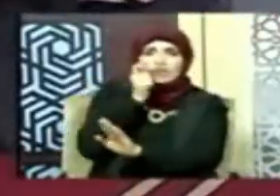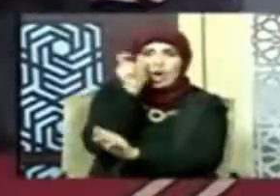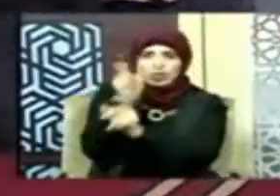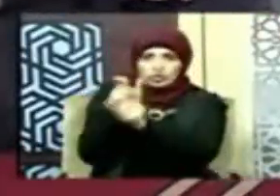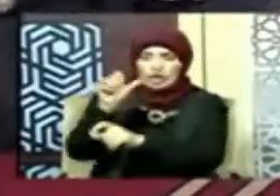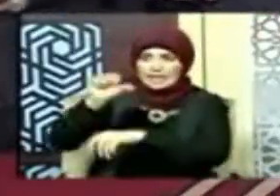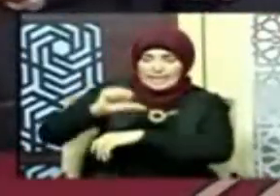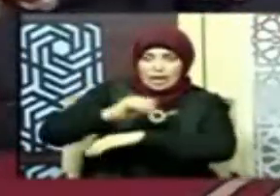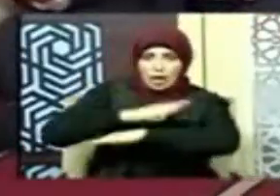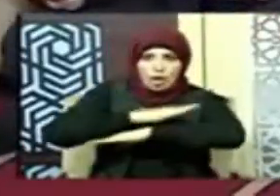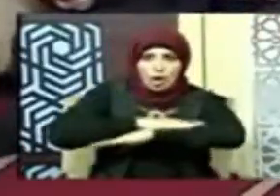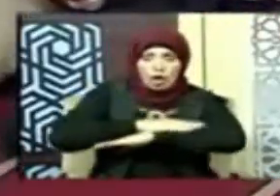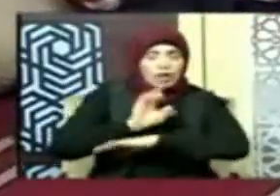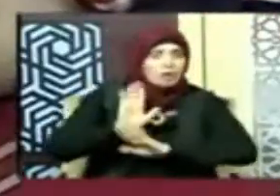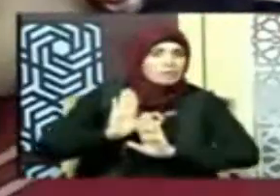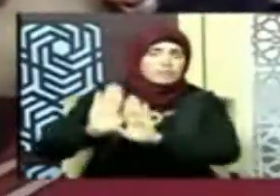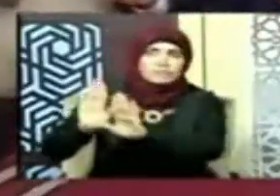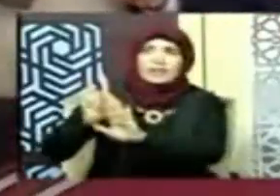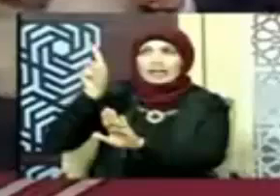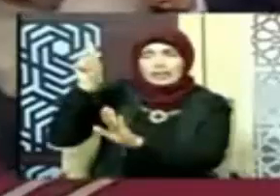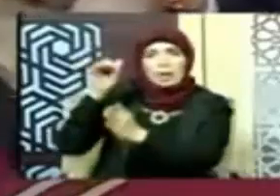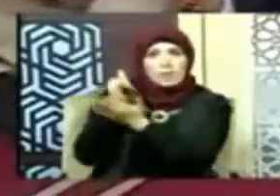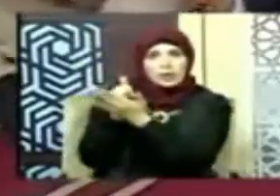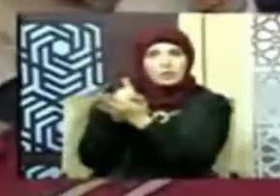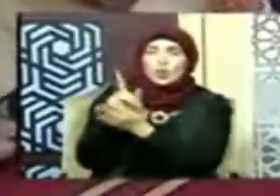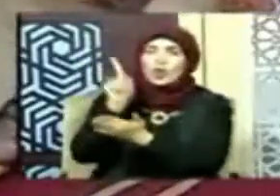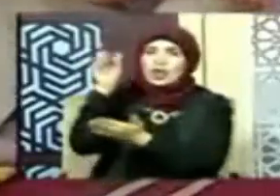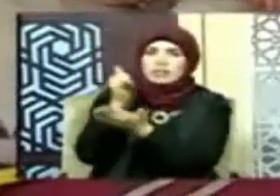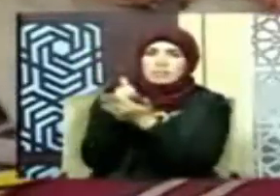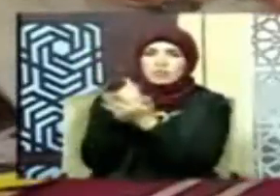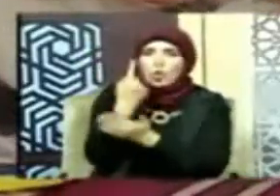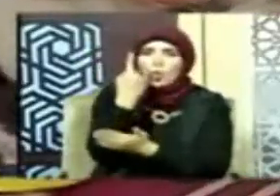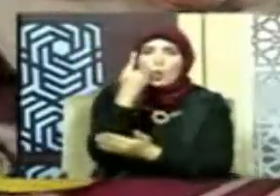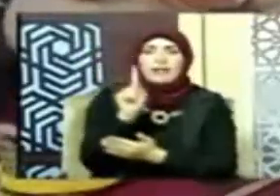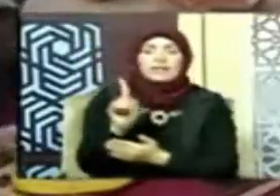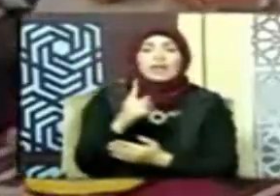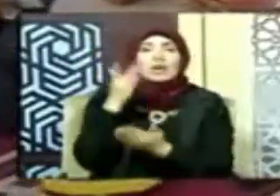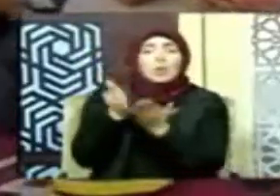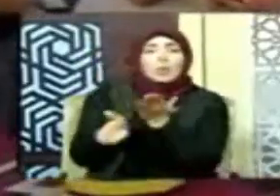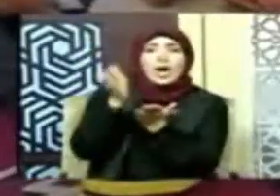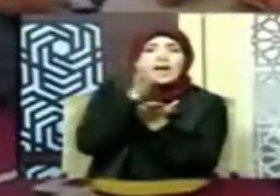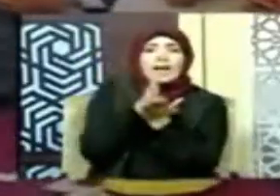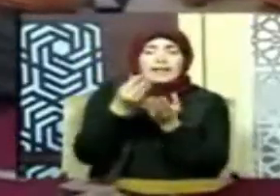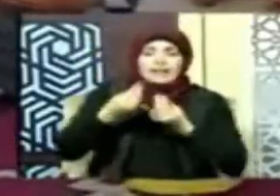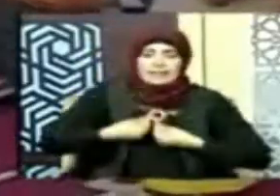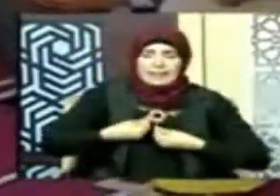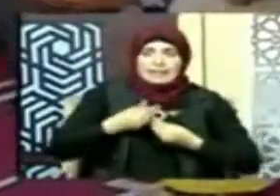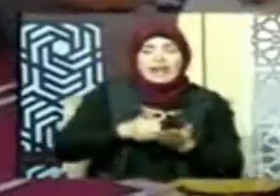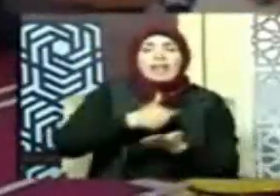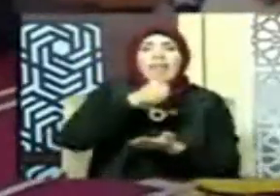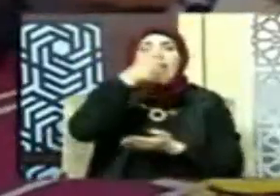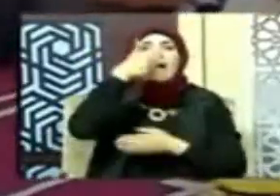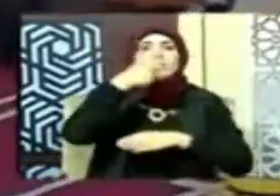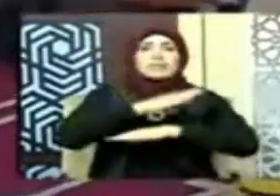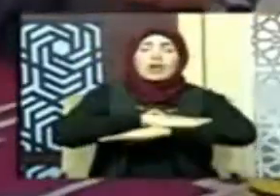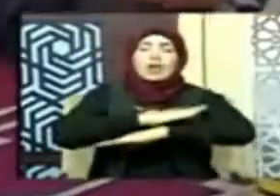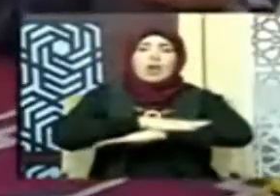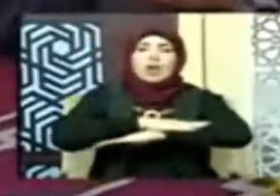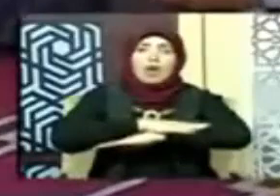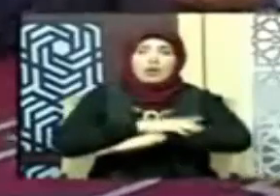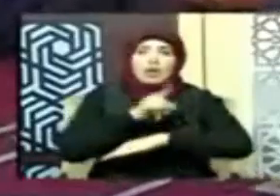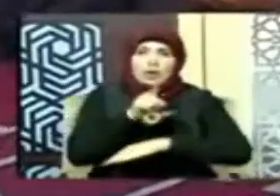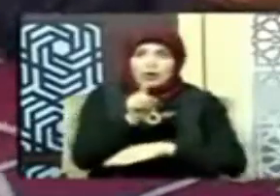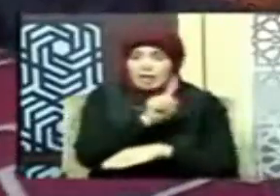الأخلاق، إنه لا يصرف عنا سيئها إلا أنت. واهدنا لأحسن الأخلاق، إنه لا